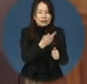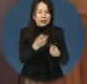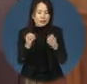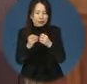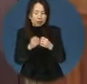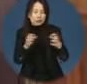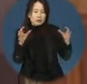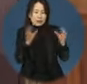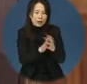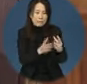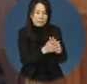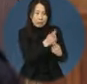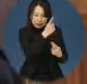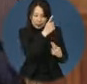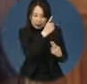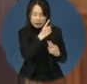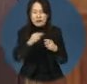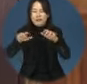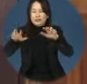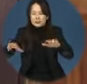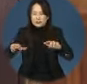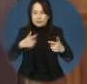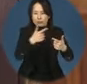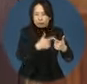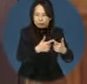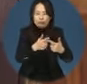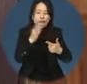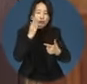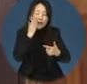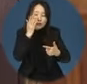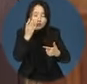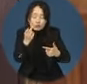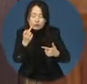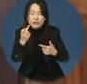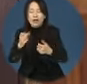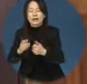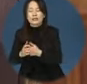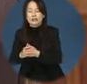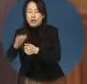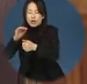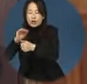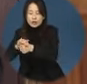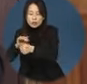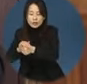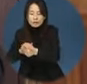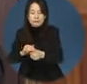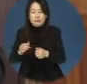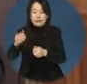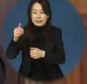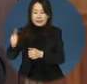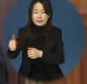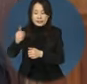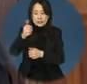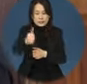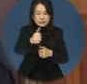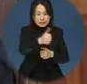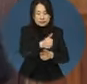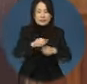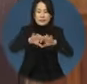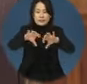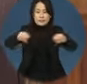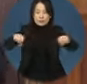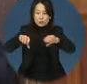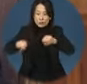않은 시작으로 여 줘 그 지금은 각자는 그들이 있습니다 어 우선 시장도 있고 부산 시장도 있고 경남지사 도 있고 예 다만